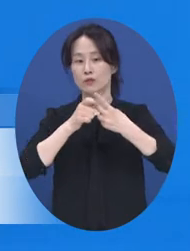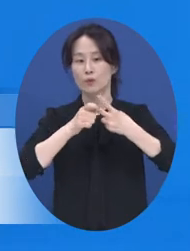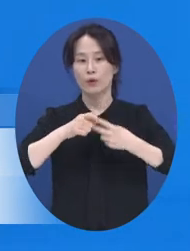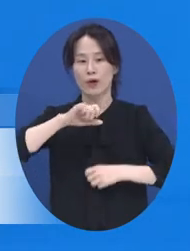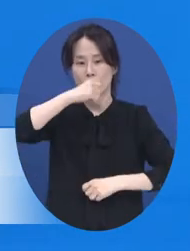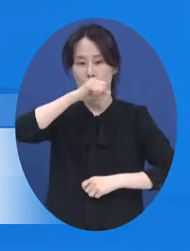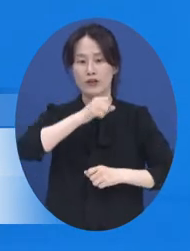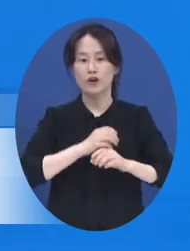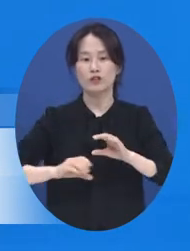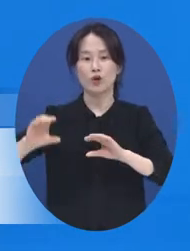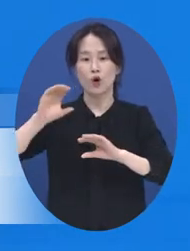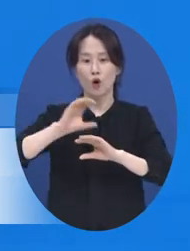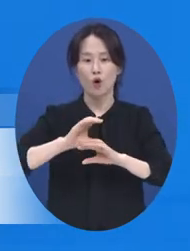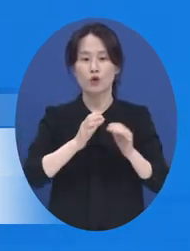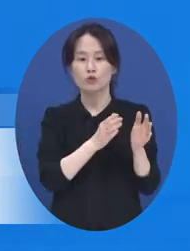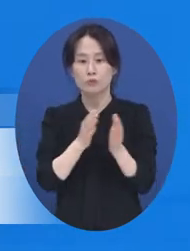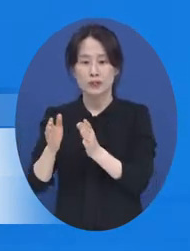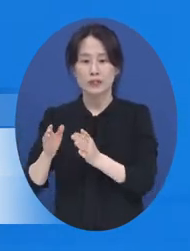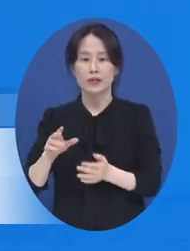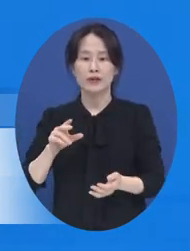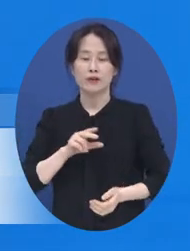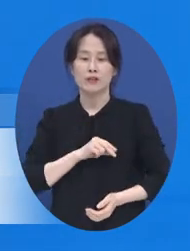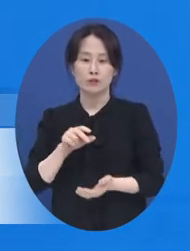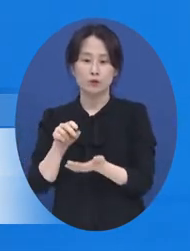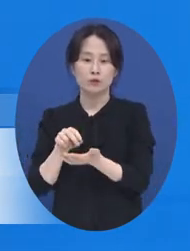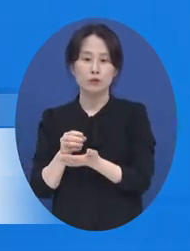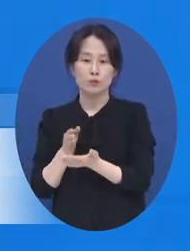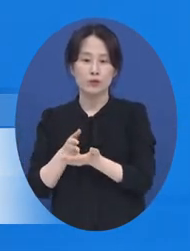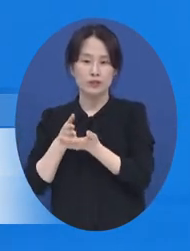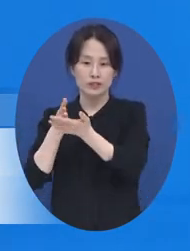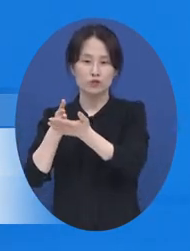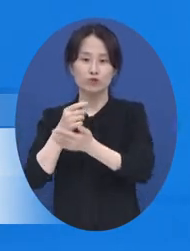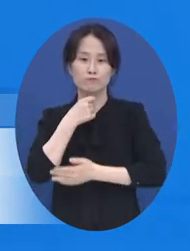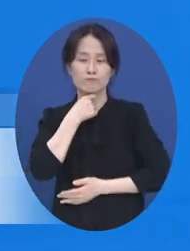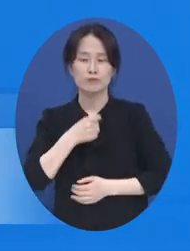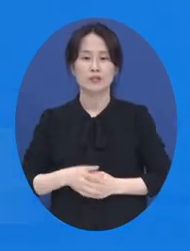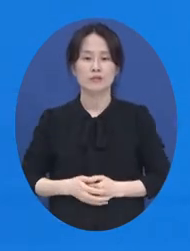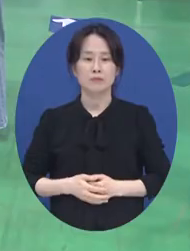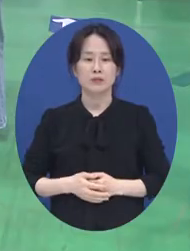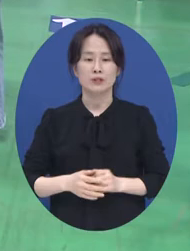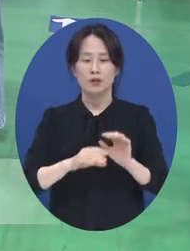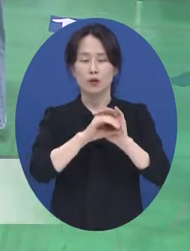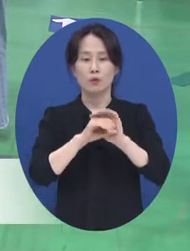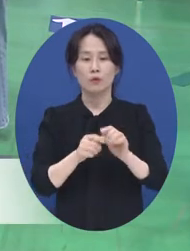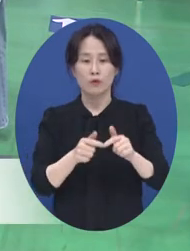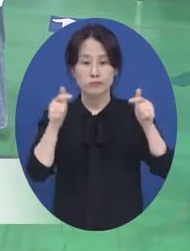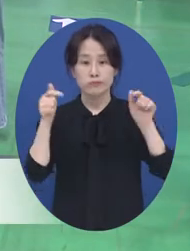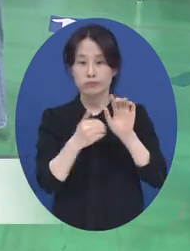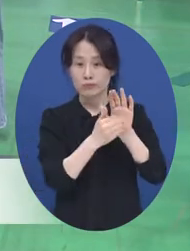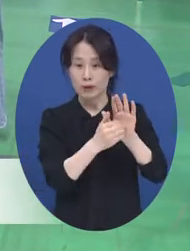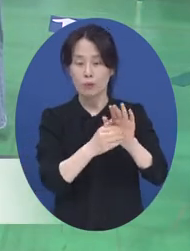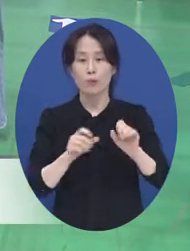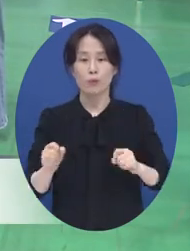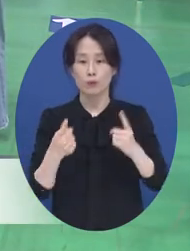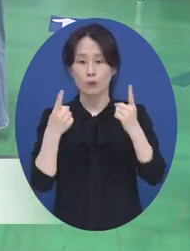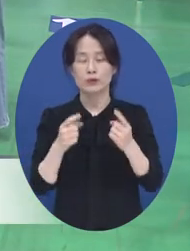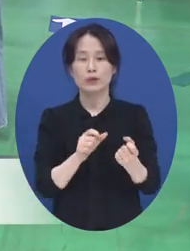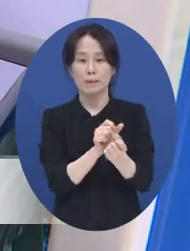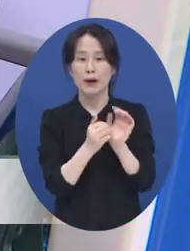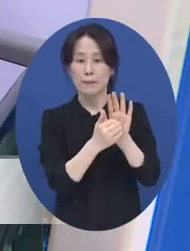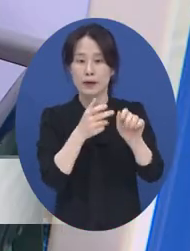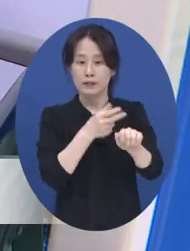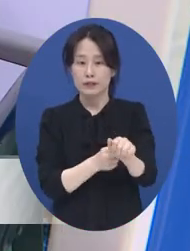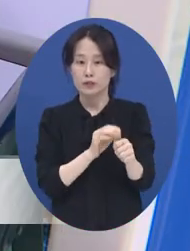2021년 제2회 추가 경정 예산안을 편성하여 의회에 제출하고자 합니다. 코로나19 확산세에 대응하는